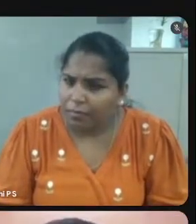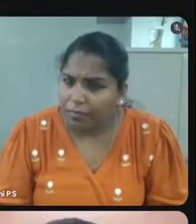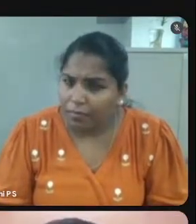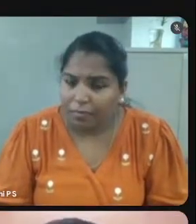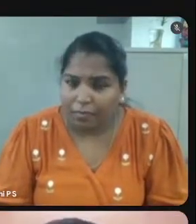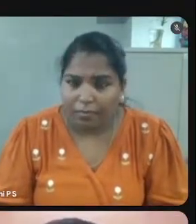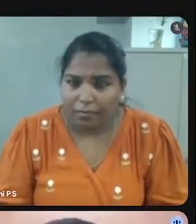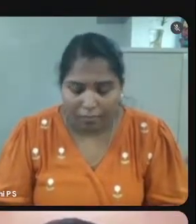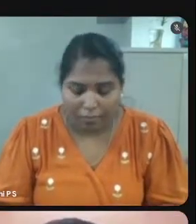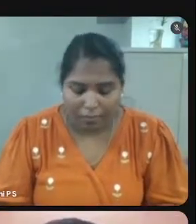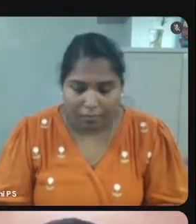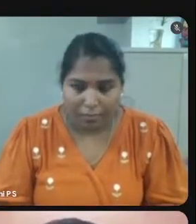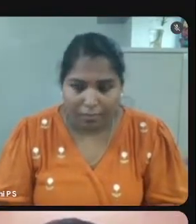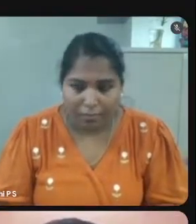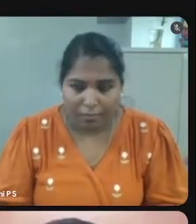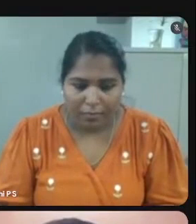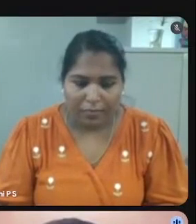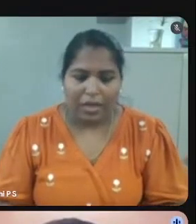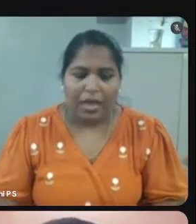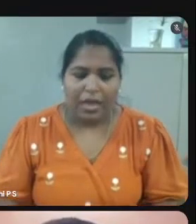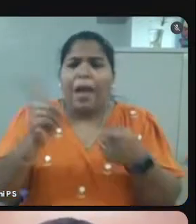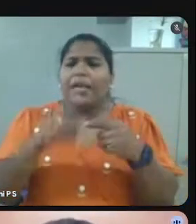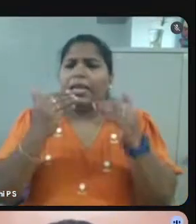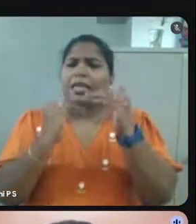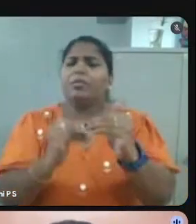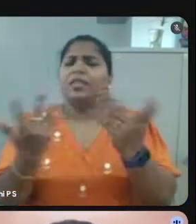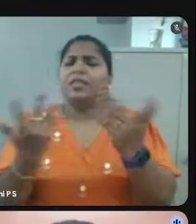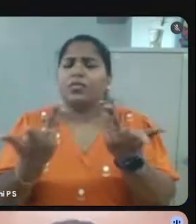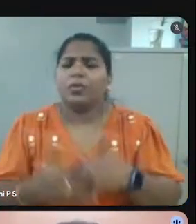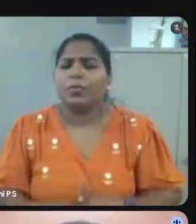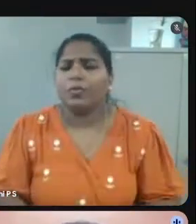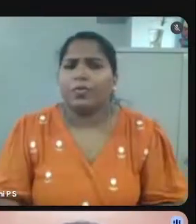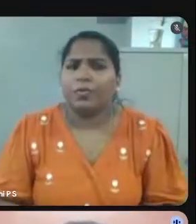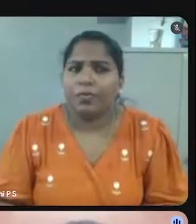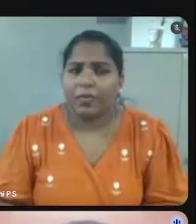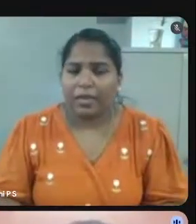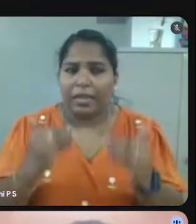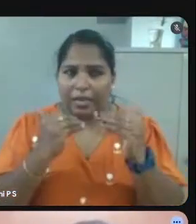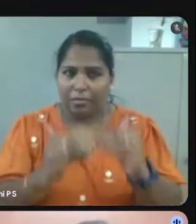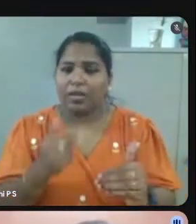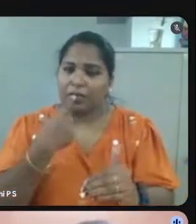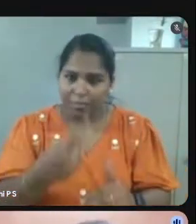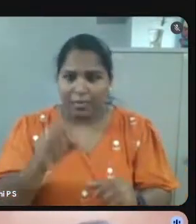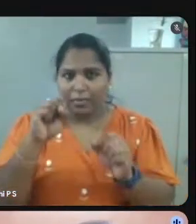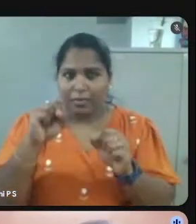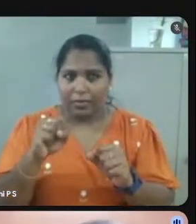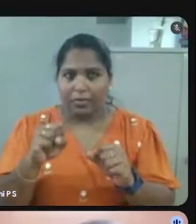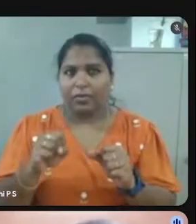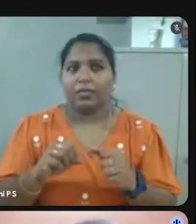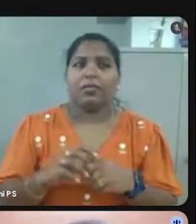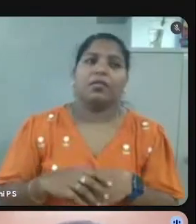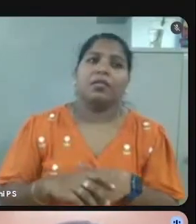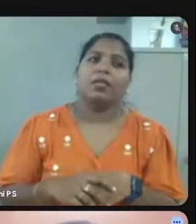അതിൽ വരാൻ സാധ്യതയുള്ള ലിമിറ്റേഷൻസ് ഒന്ന് പറഞ്ഞു തരാൻ പറ്റും? ലിമിറ്റേഷൻസ് ആണ് ഇപ്പൊ സാറ് പറഞ്ഞത്. എന്താന്ന്